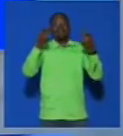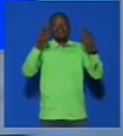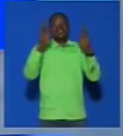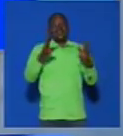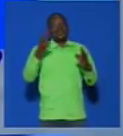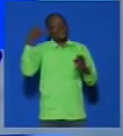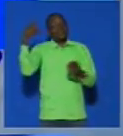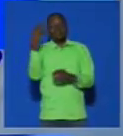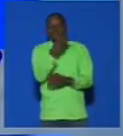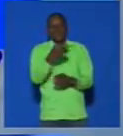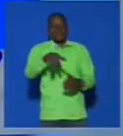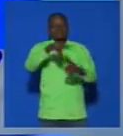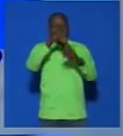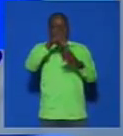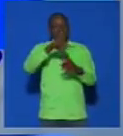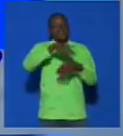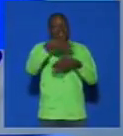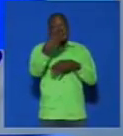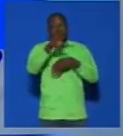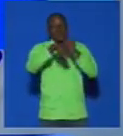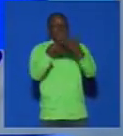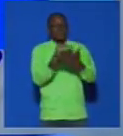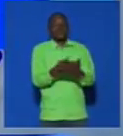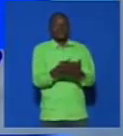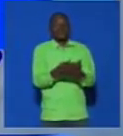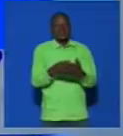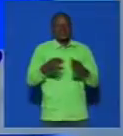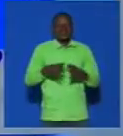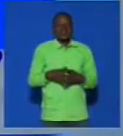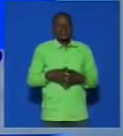victoire est belle excellente après-midi à toutes et à tous